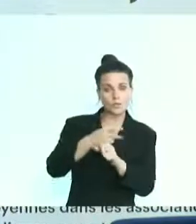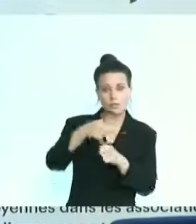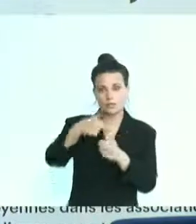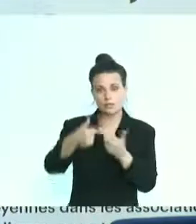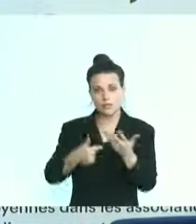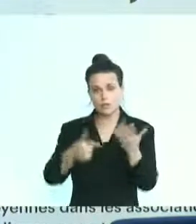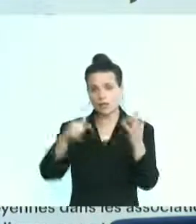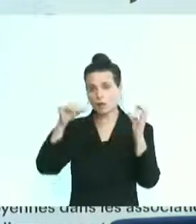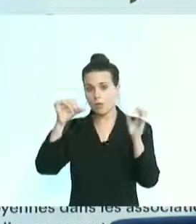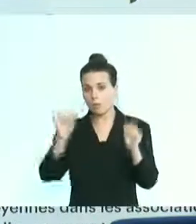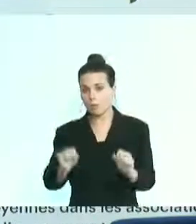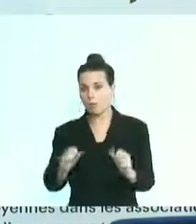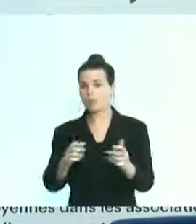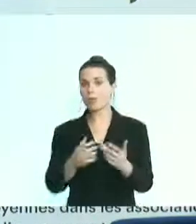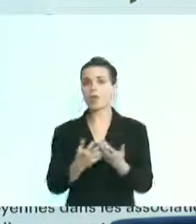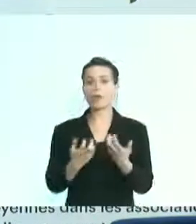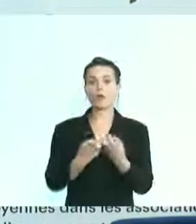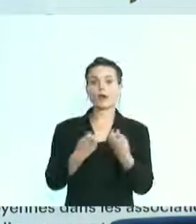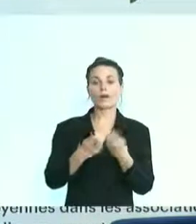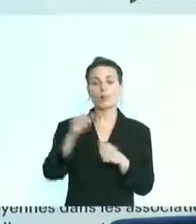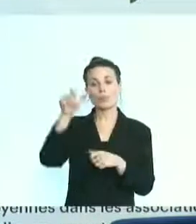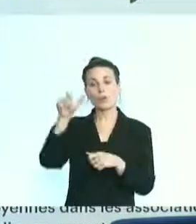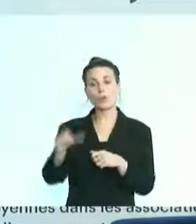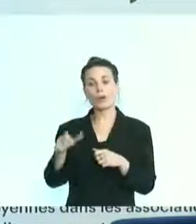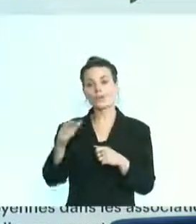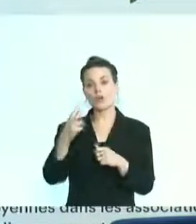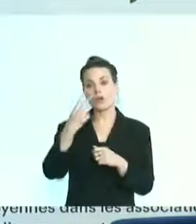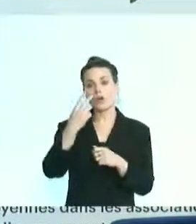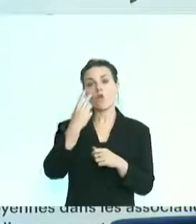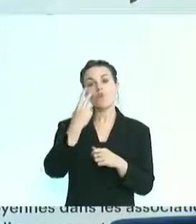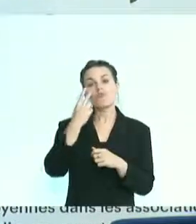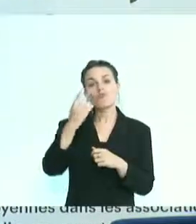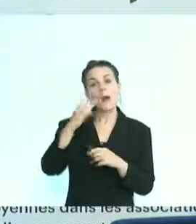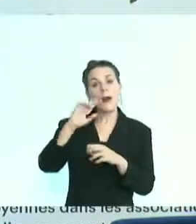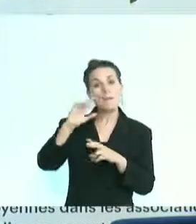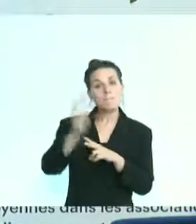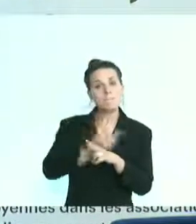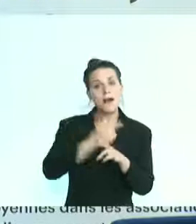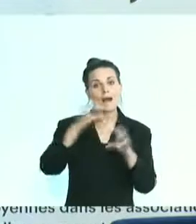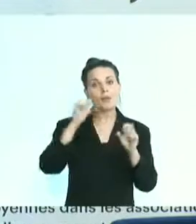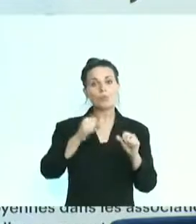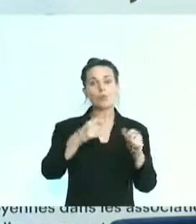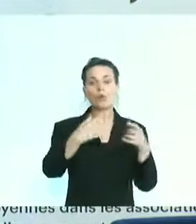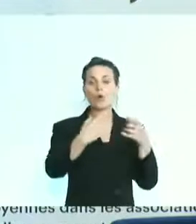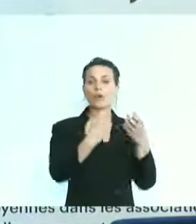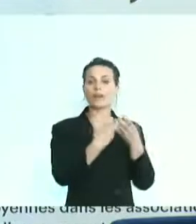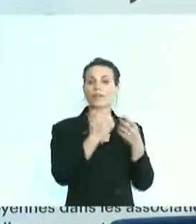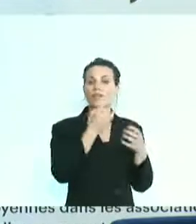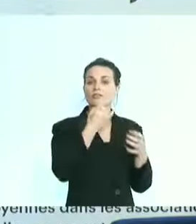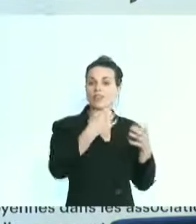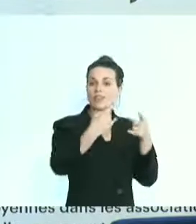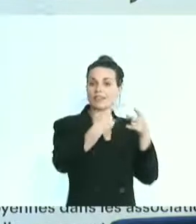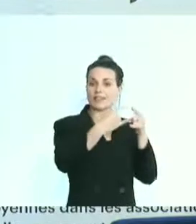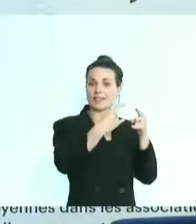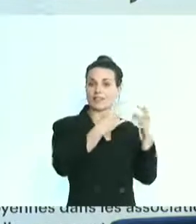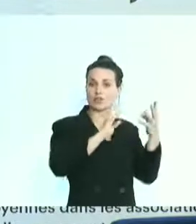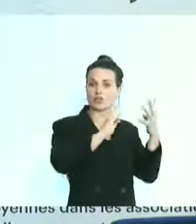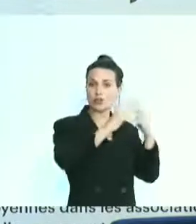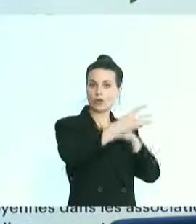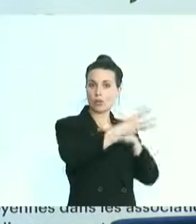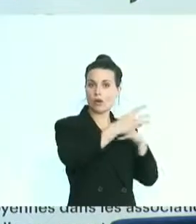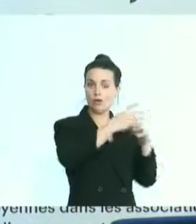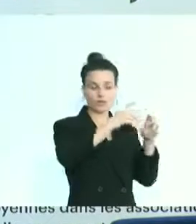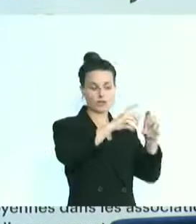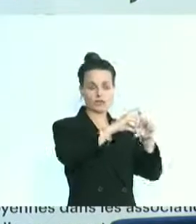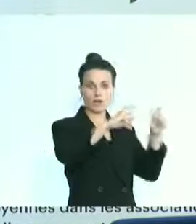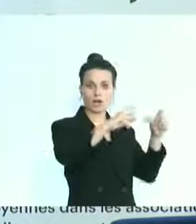vitrophanies simples à mettre pour les personnes malvoyantes pour éviter justement qu'elles se cognent contre des vitrines qui sont transparentes, enfin des choses assez